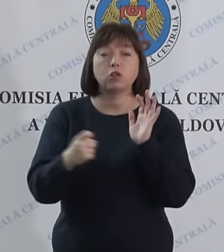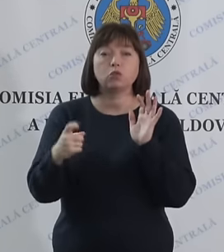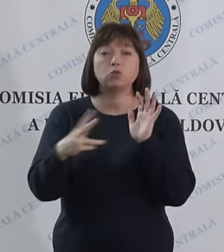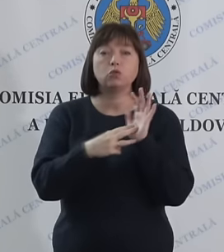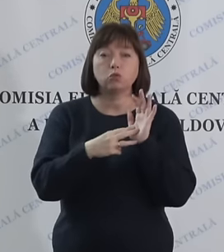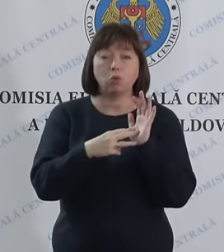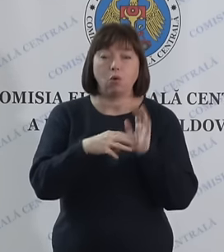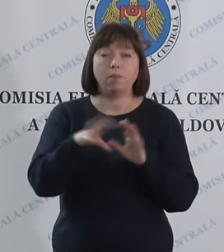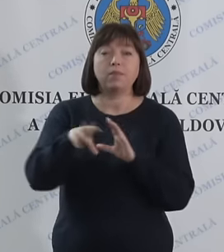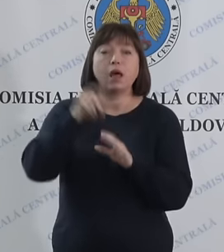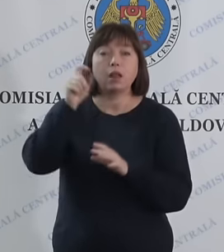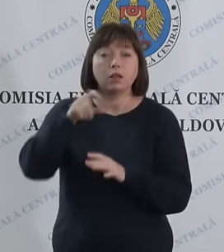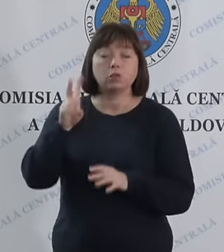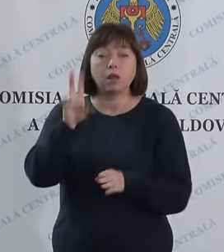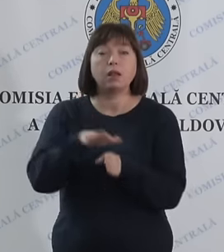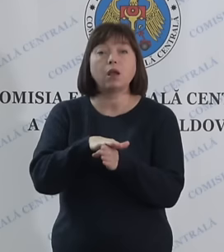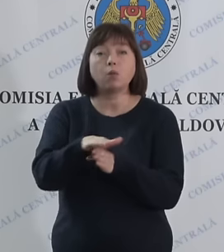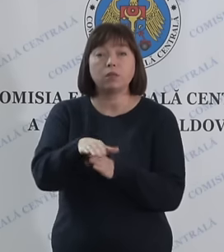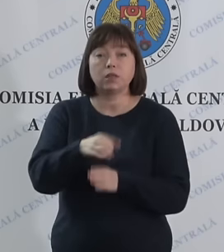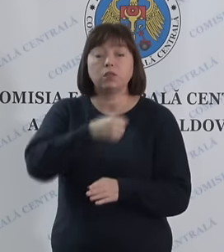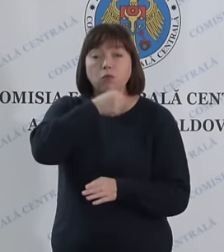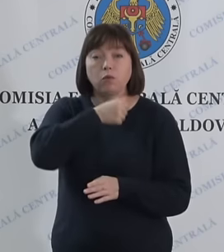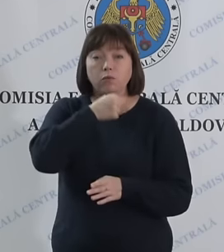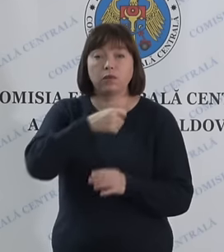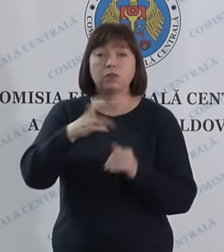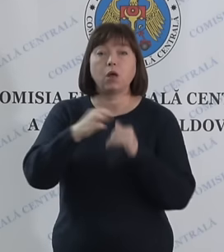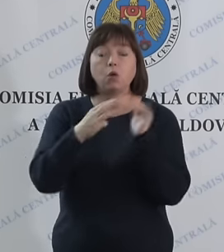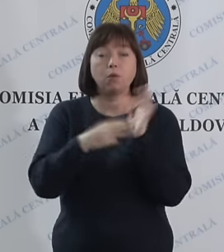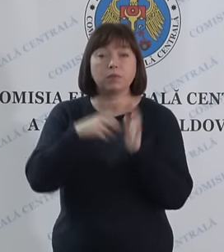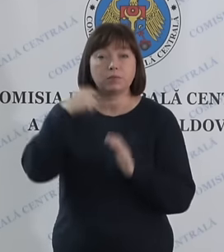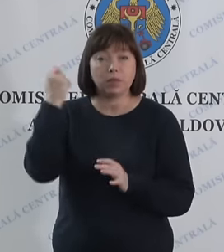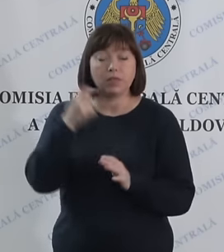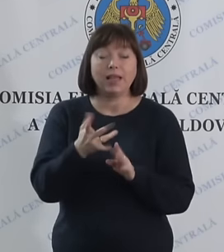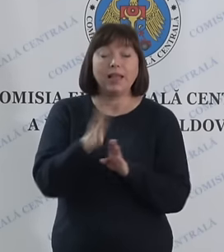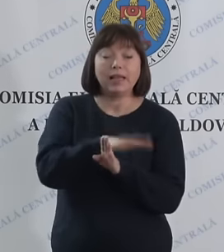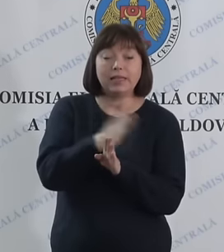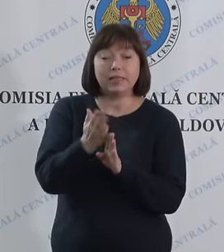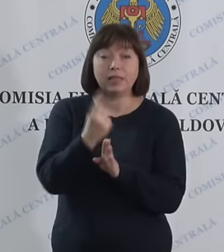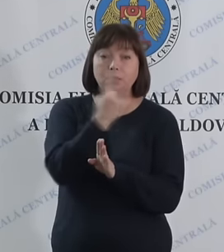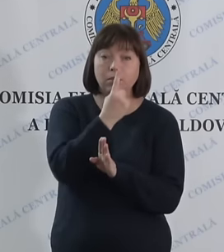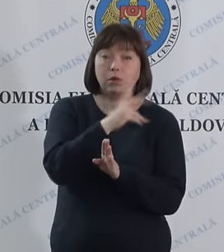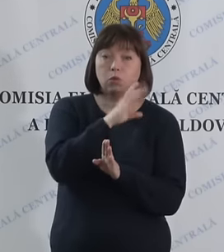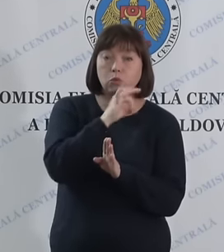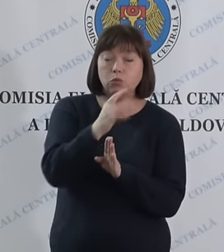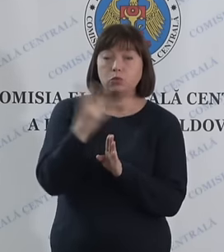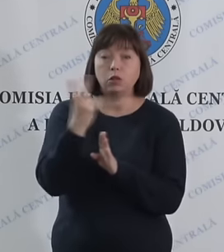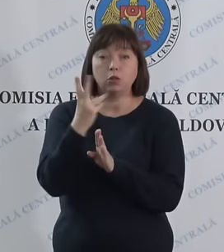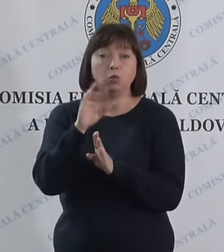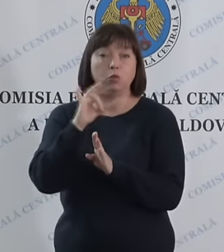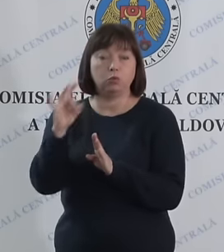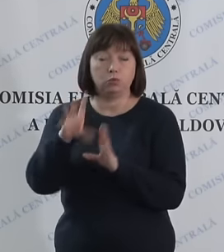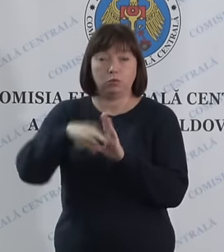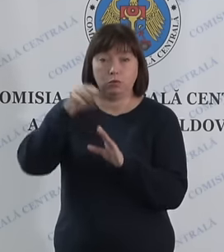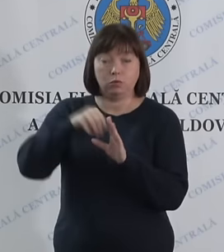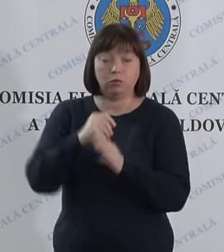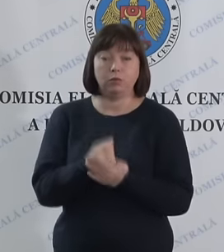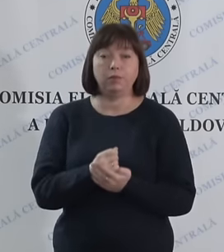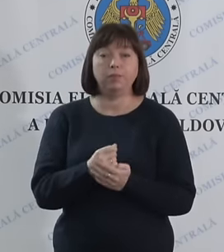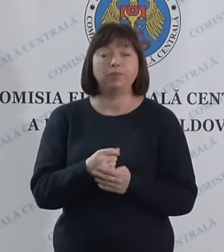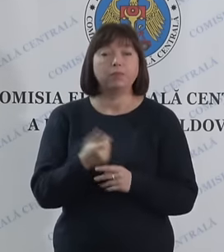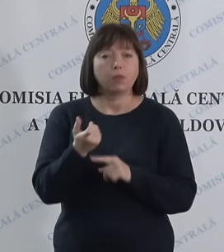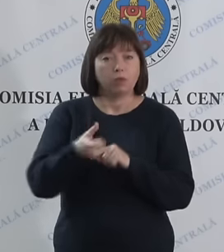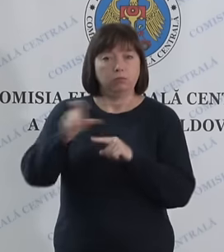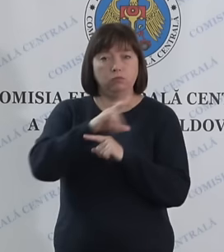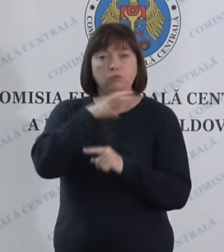1608 de alegători care au împlinit 18 ani între turul 1 și turul 2 de scrutin. În topul